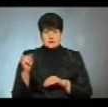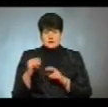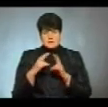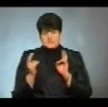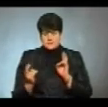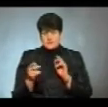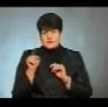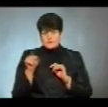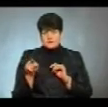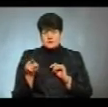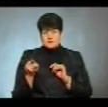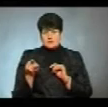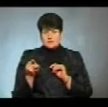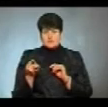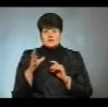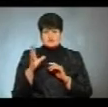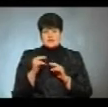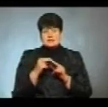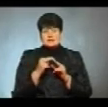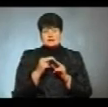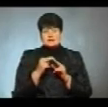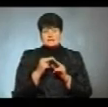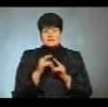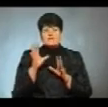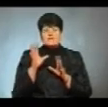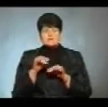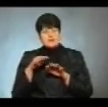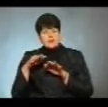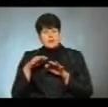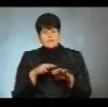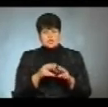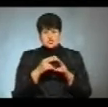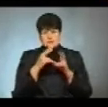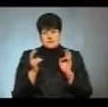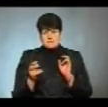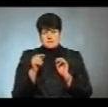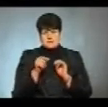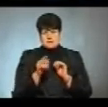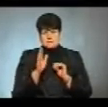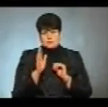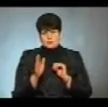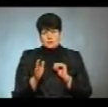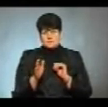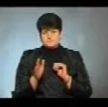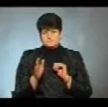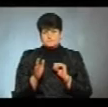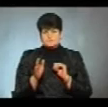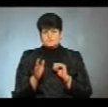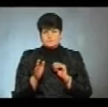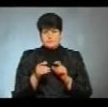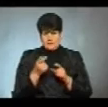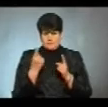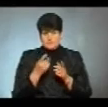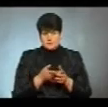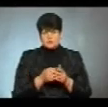потік завантажені на цей міст буде, так званий Горбатий міст, міст по вулиці Заменестирського, буде досить